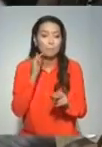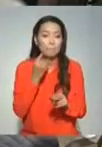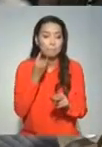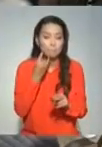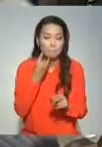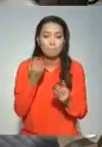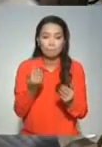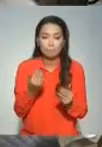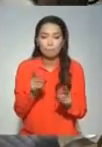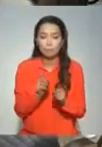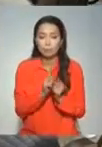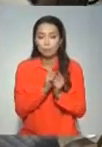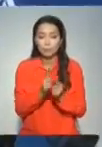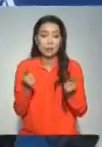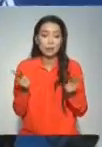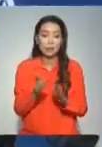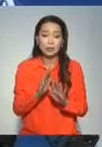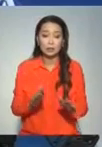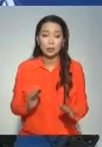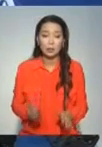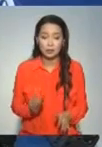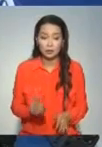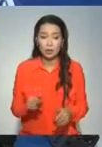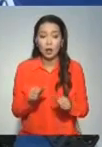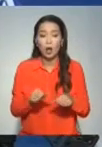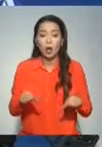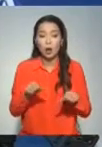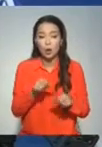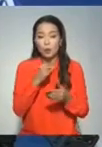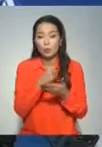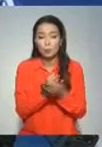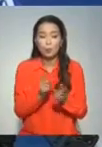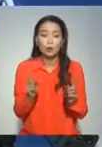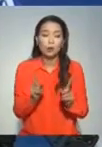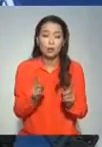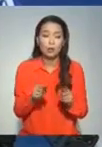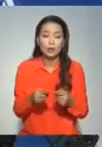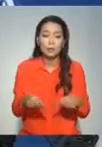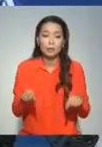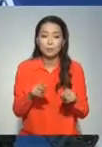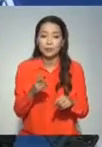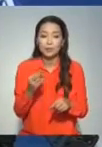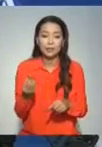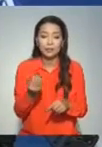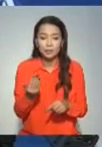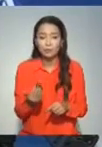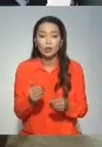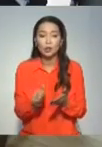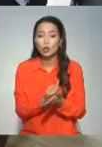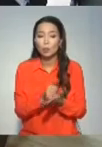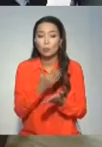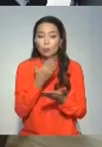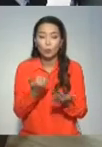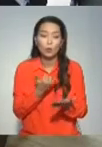местные чиновники с вердиктом не согласны. Комитет не устанавливал о том, что это рекреационная зона. Ни единого документа у нас не имеется на сегодняшний